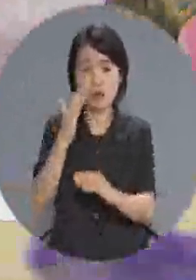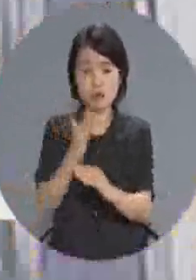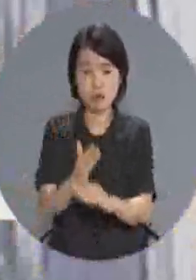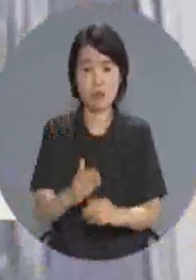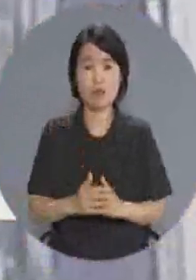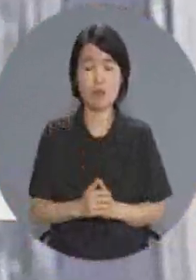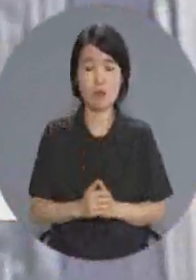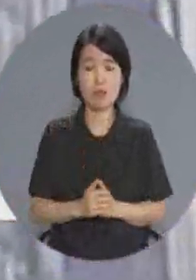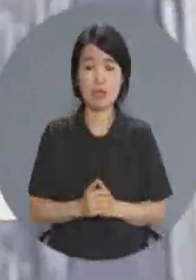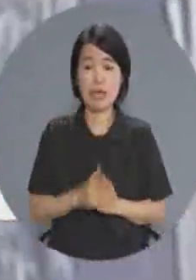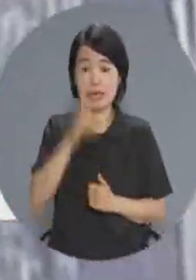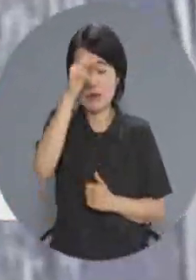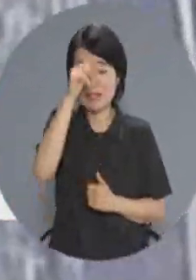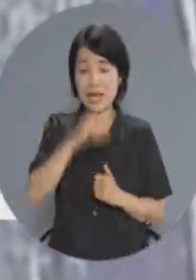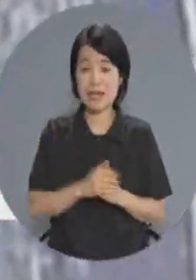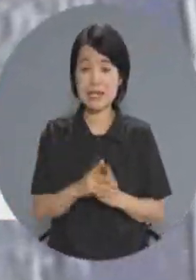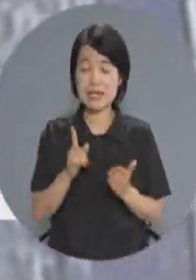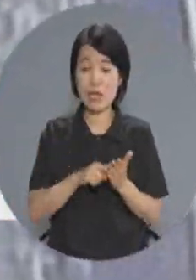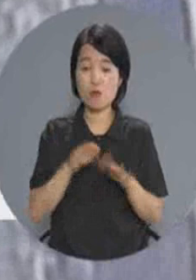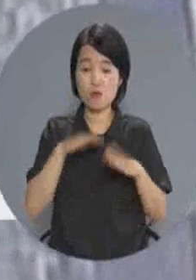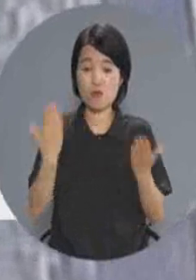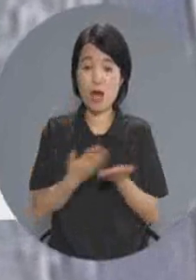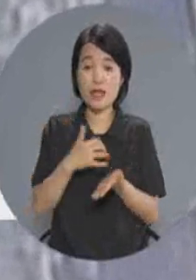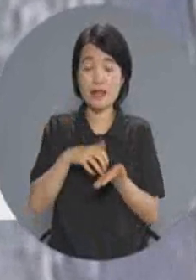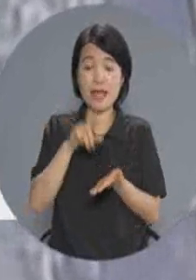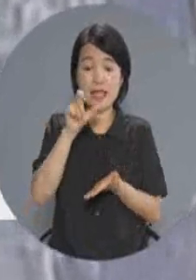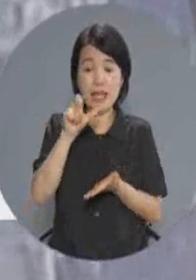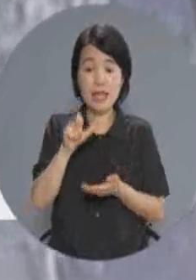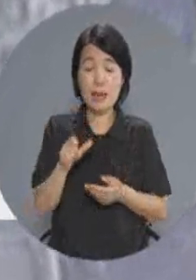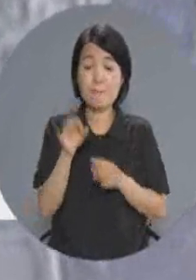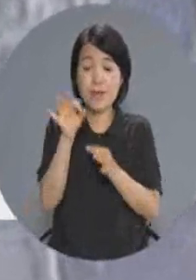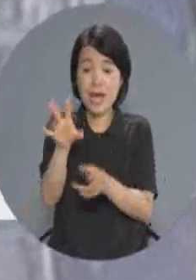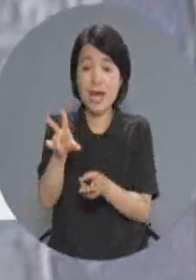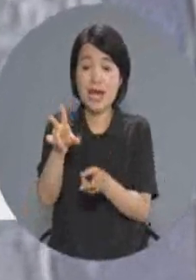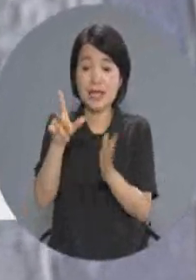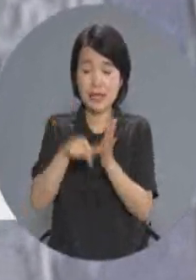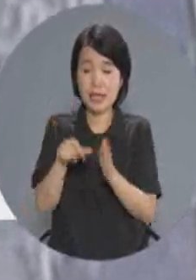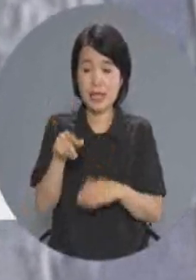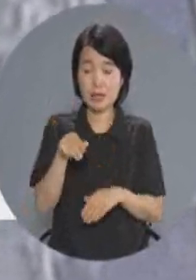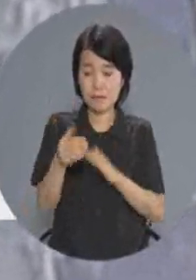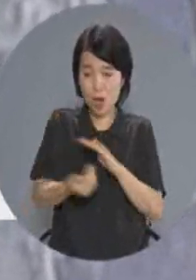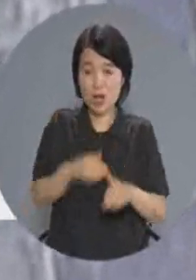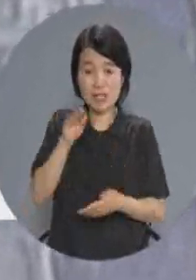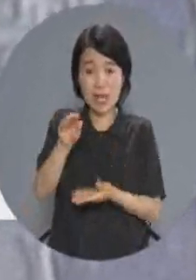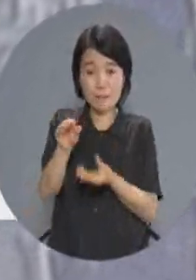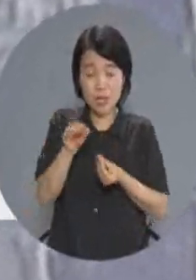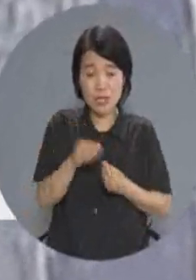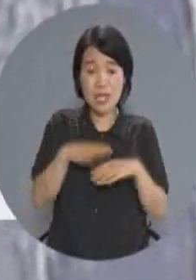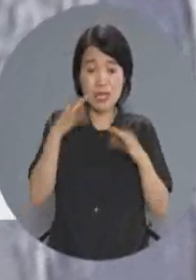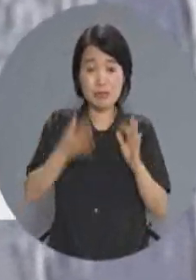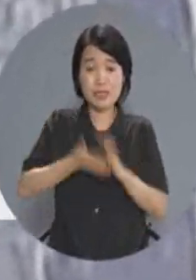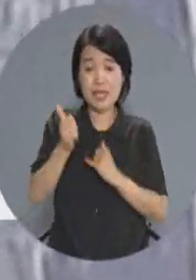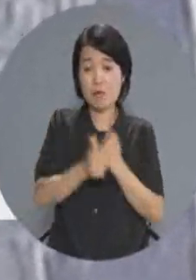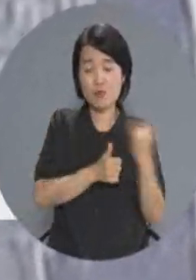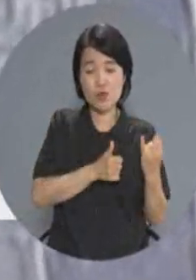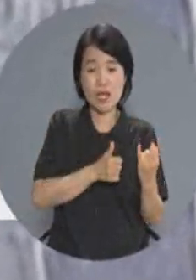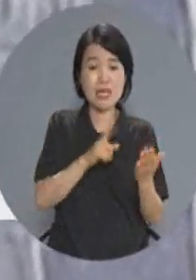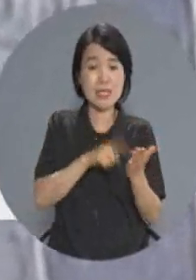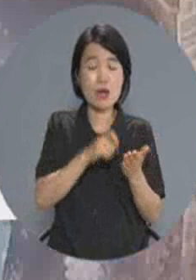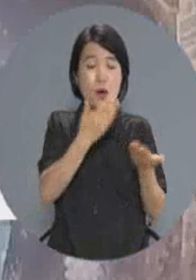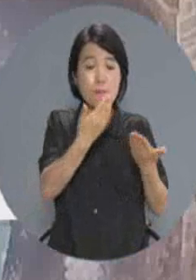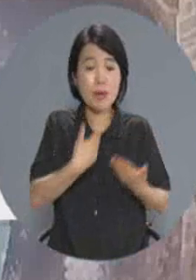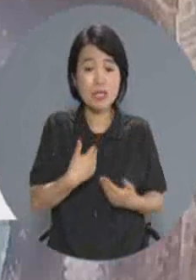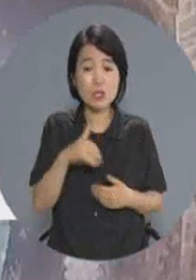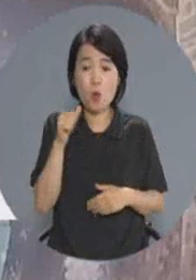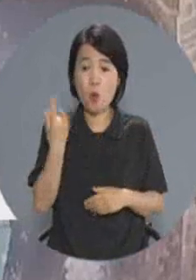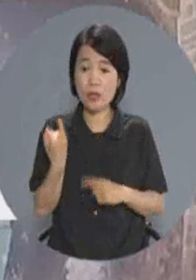올랐습니다. 경찰은 새우 15상자를 건넸던 당시 렌터카가 동원되고 김 시장 부인으로부터 새우 등을 받았던